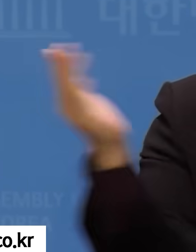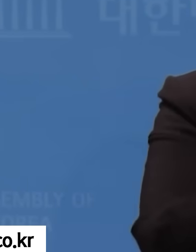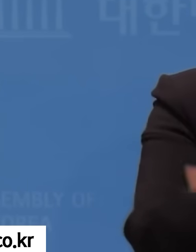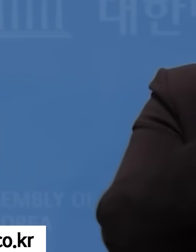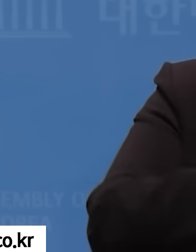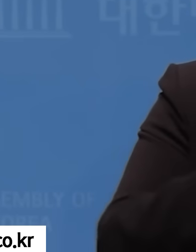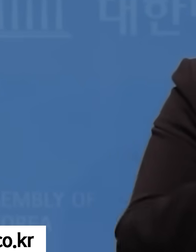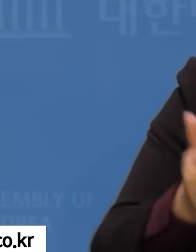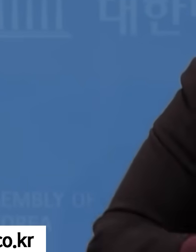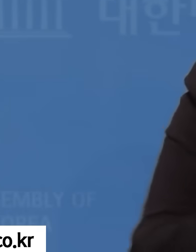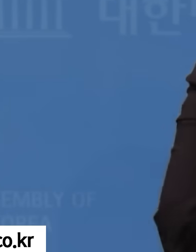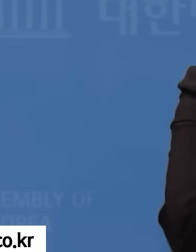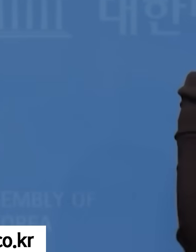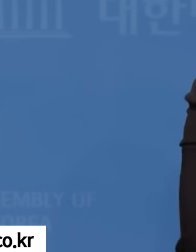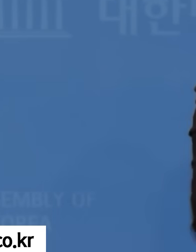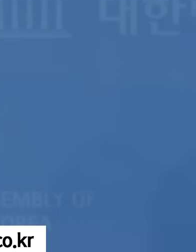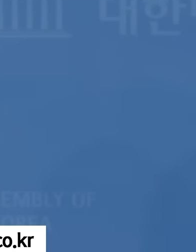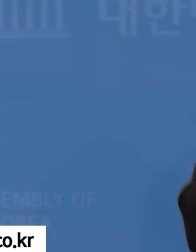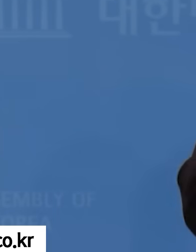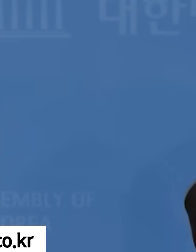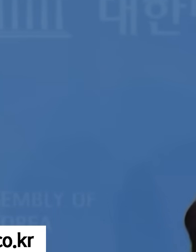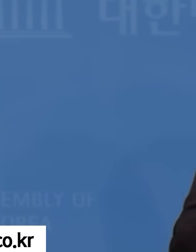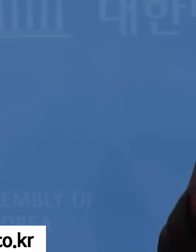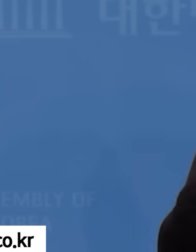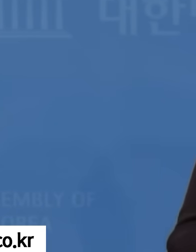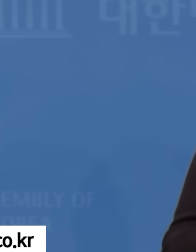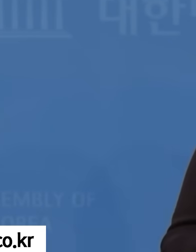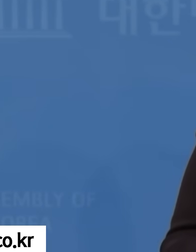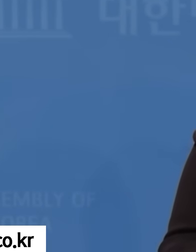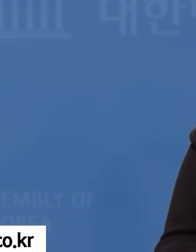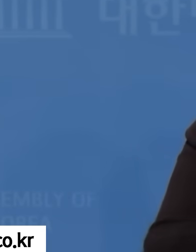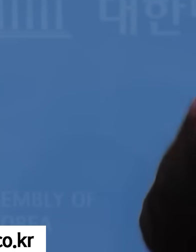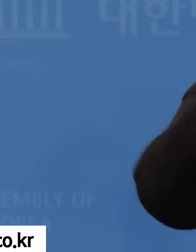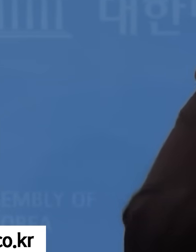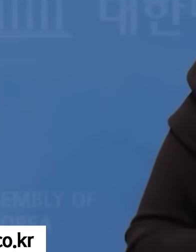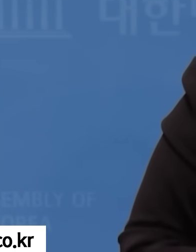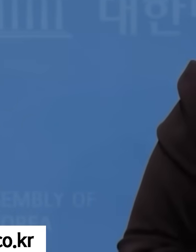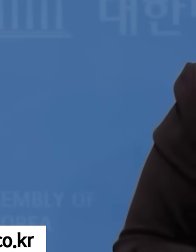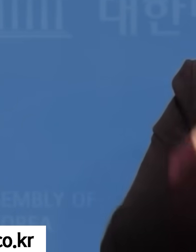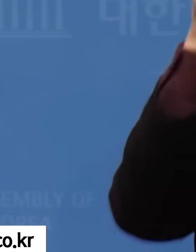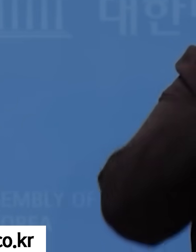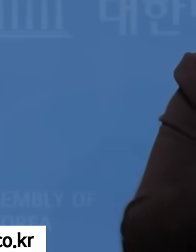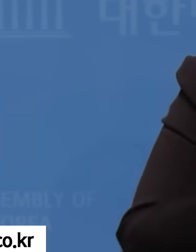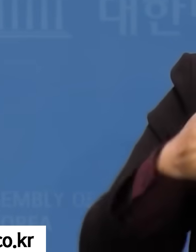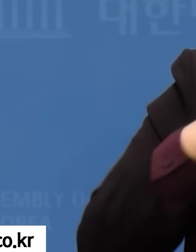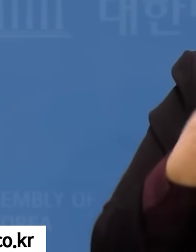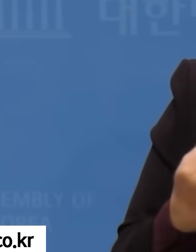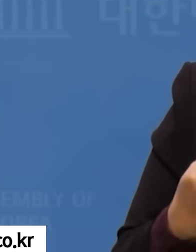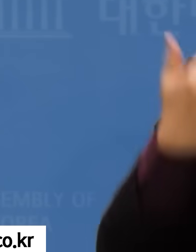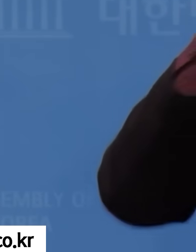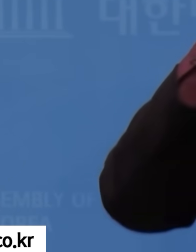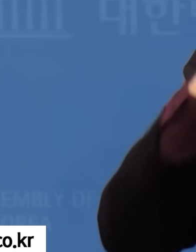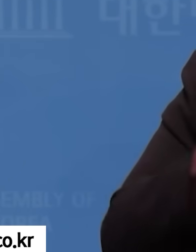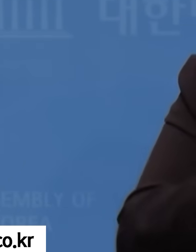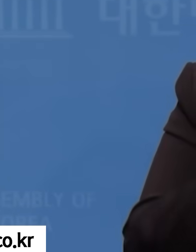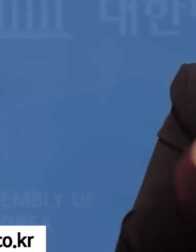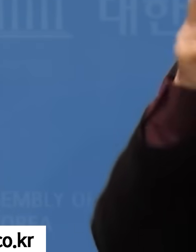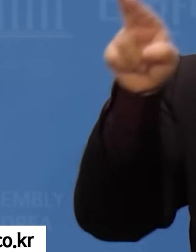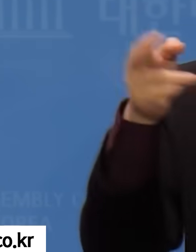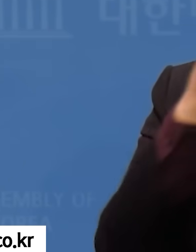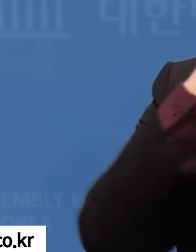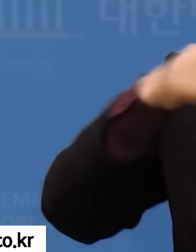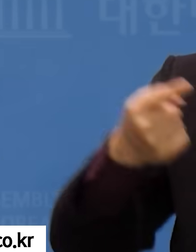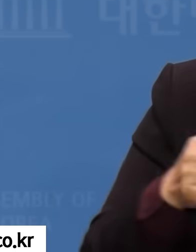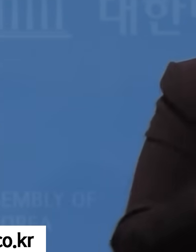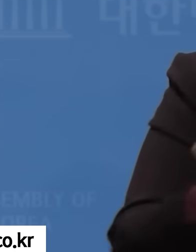봅시다. 특권과 기득권이 아닌 흙수저도 가진 것이 없는 저도, 아무런 인맥이 없어도 국민이라는